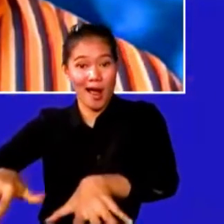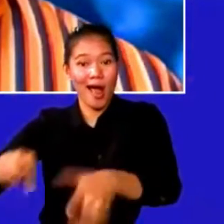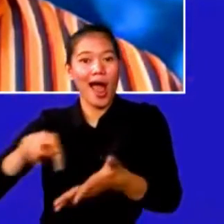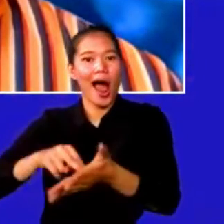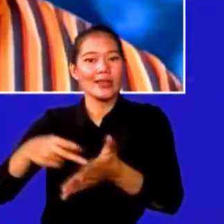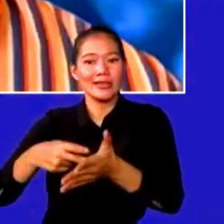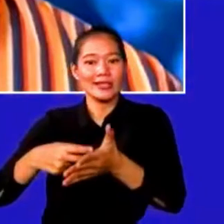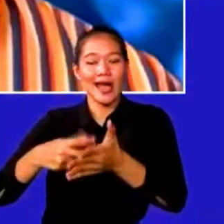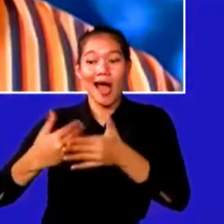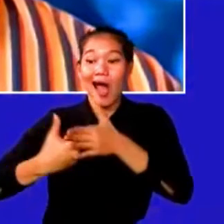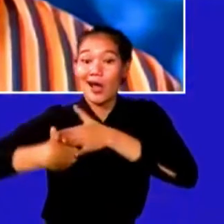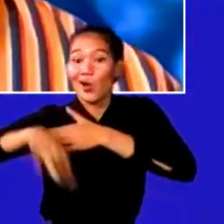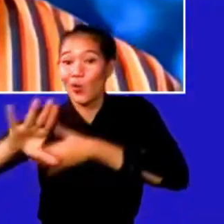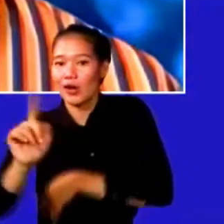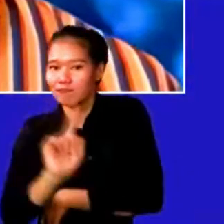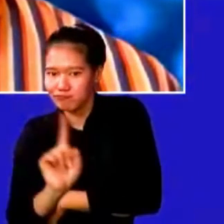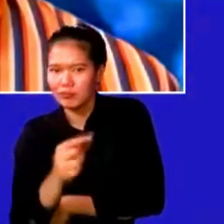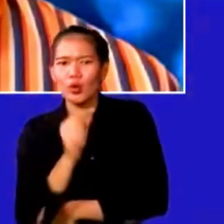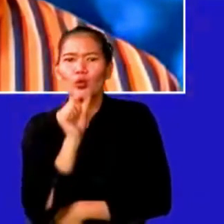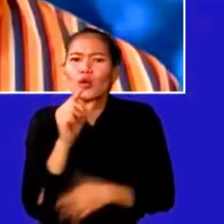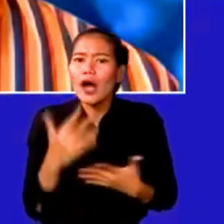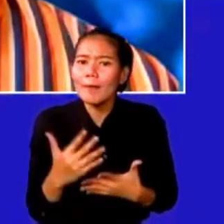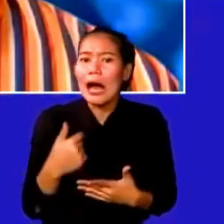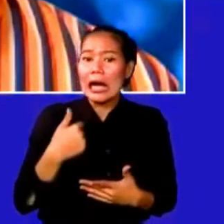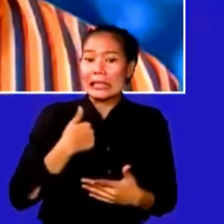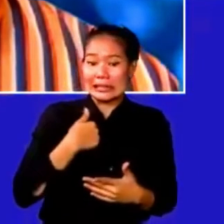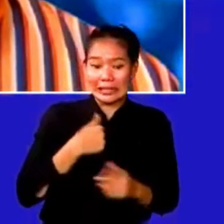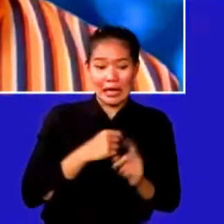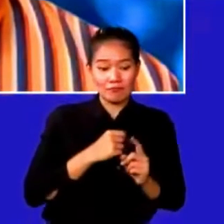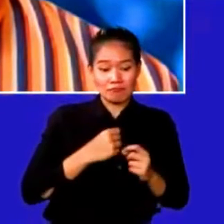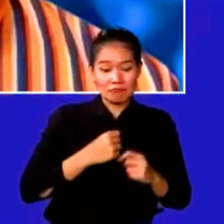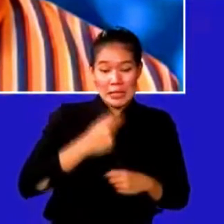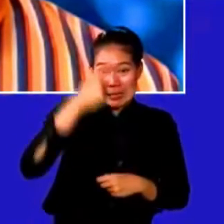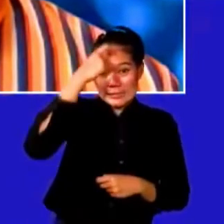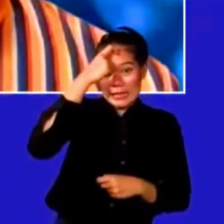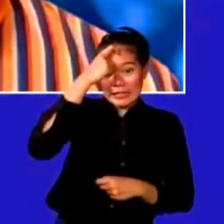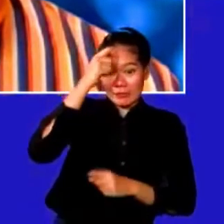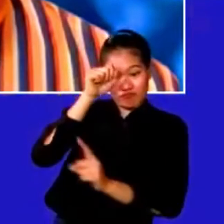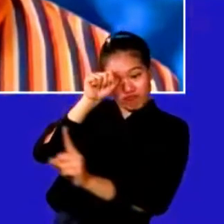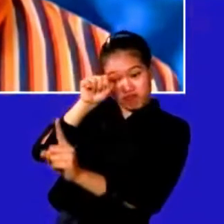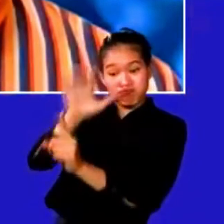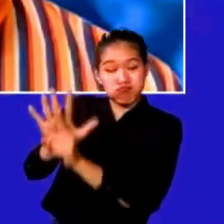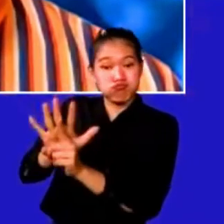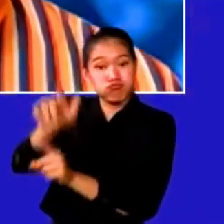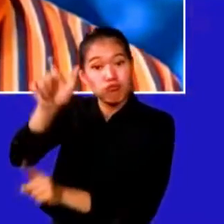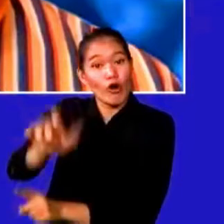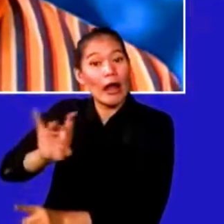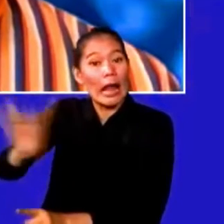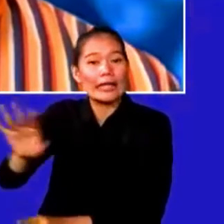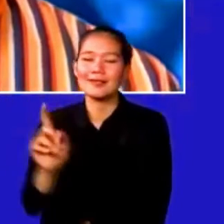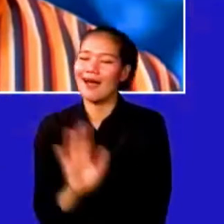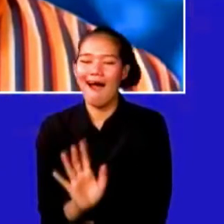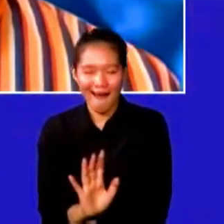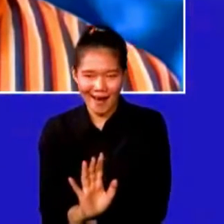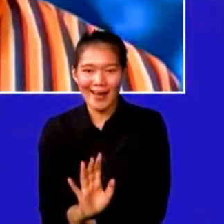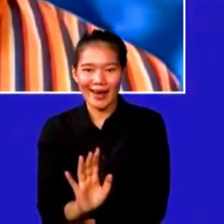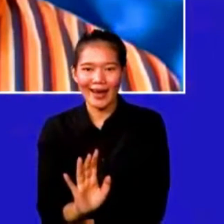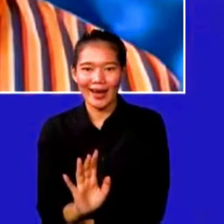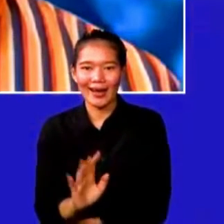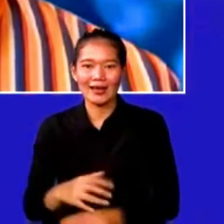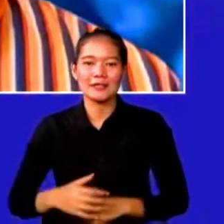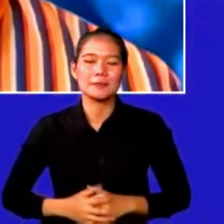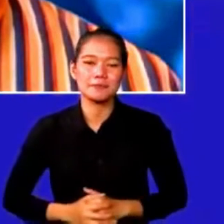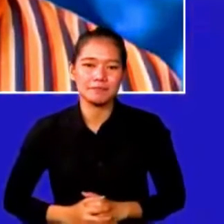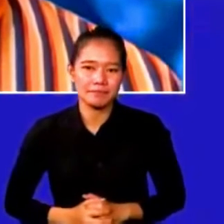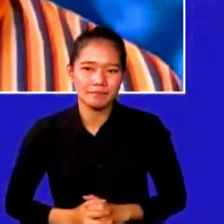untuk keluar kepentingannya apa Agar kita tidak menularkan orang lain yang berada diluar